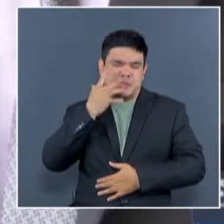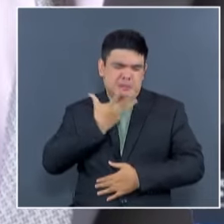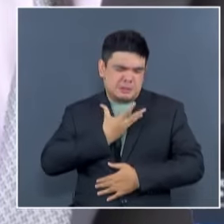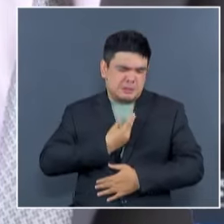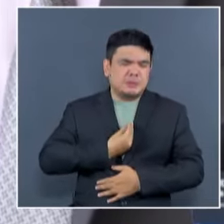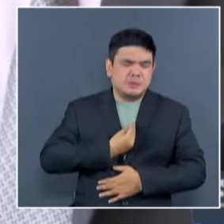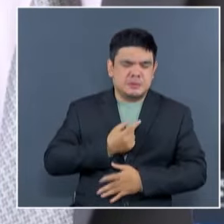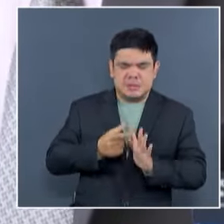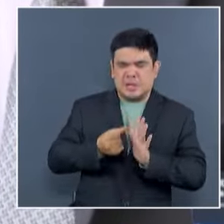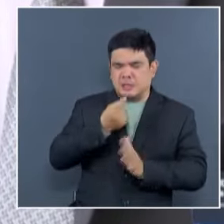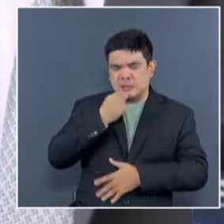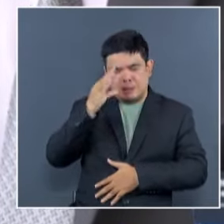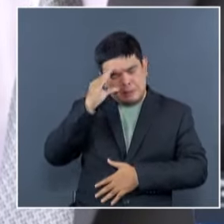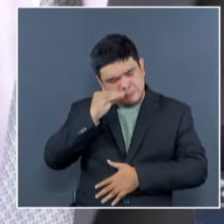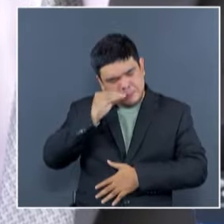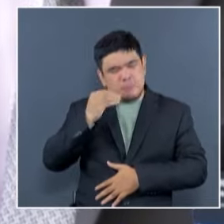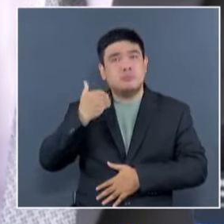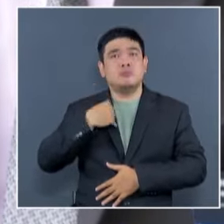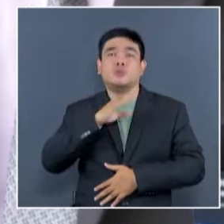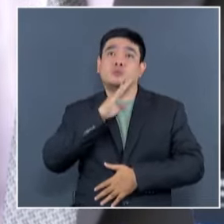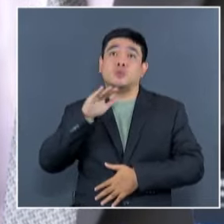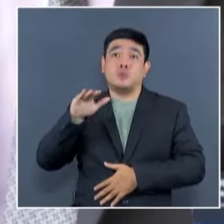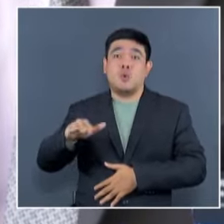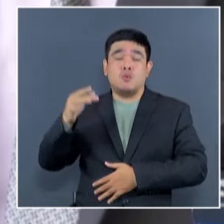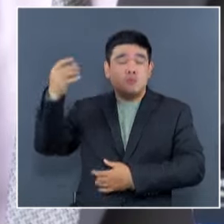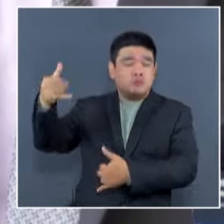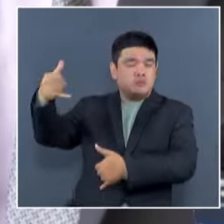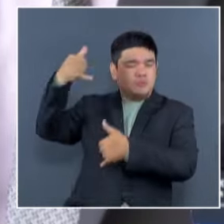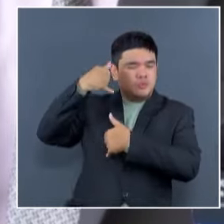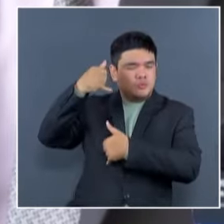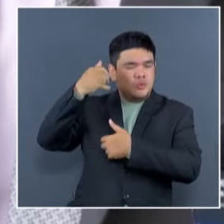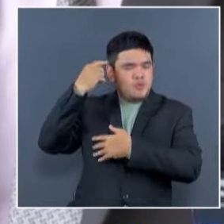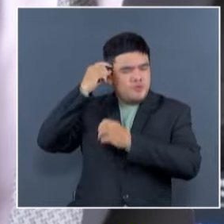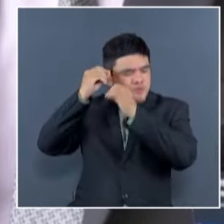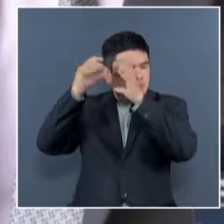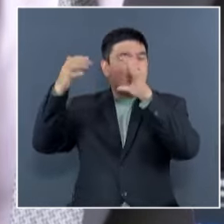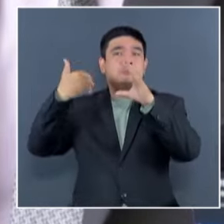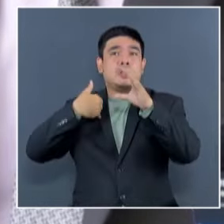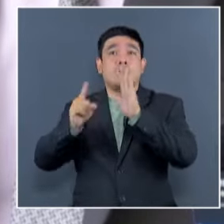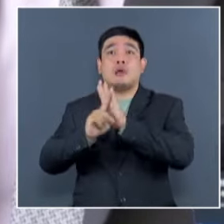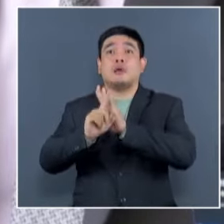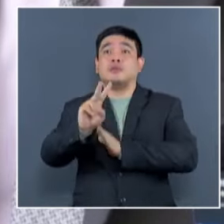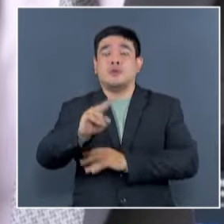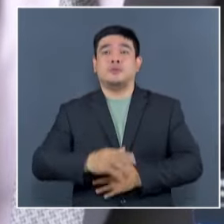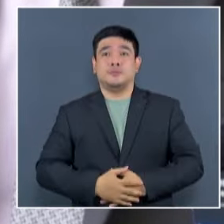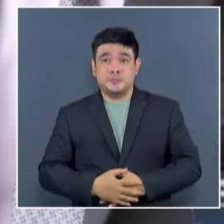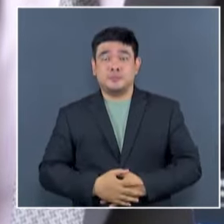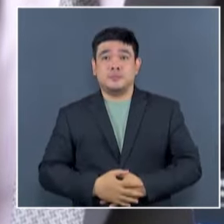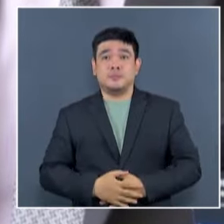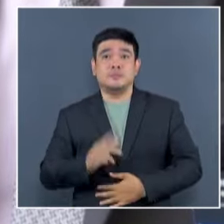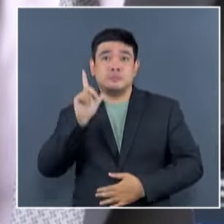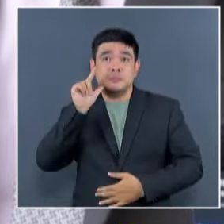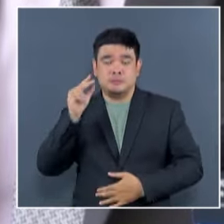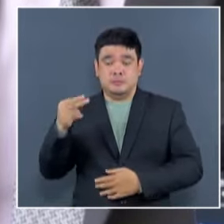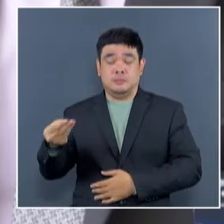ศร้าเลยต้องพึ่งยานอนหลับทุกคืนแล้วก็บอกเลยน้องเนี่ยเคยมาเข้าฝันแม่แค่2ครั้งเท่านั้นเองและล่าสุดคุณโรเบิร์ตฮะให้เงินแม่อี